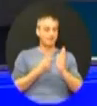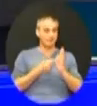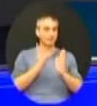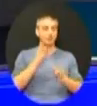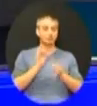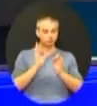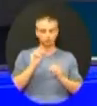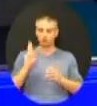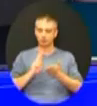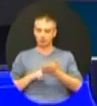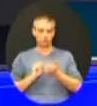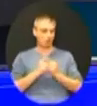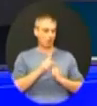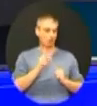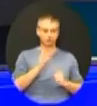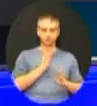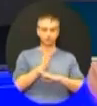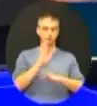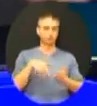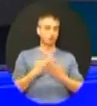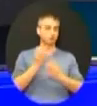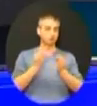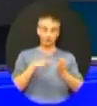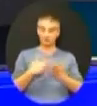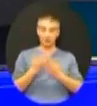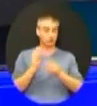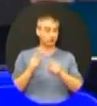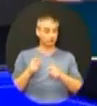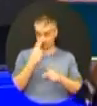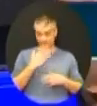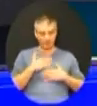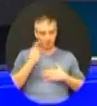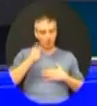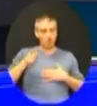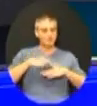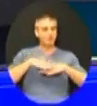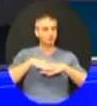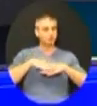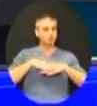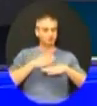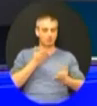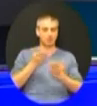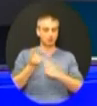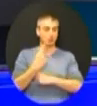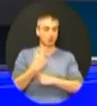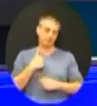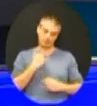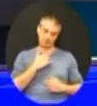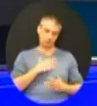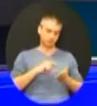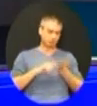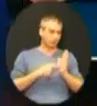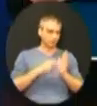גם במשפט יש נכון ולא נכון ואז הולכים ליועץ המשפטי והיועץ המשפטי בעיניי מחובתו המקצועית לשרת את הלקוח ואני כן רוצה